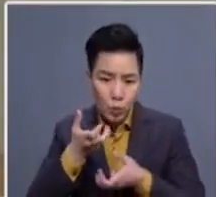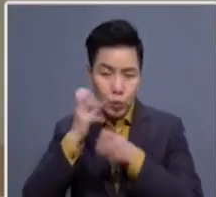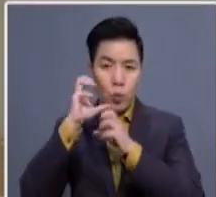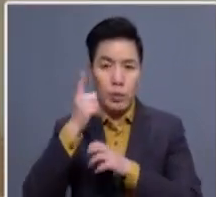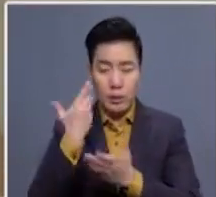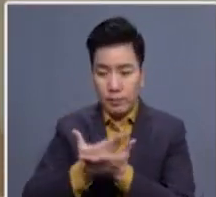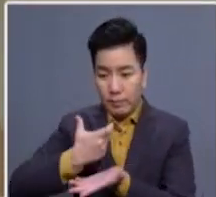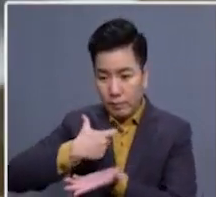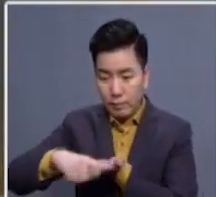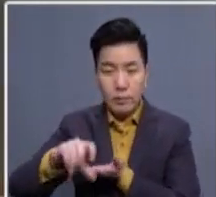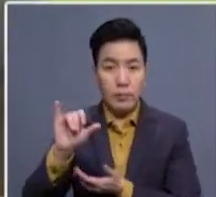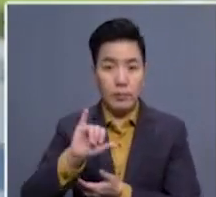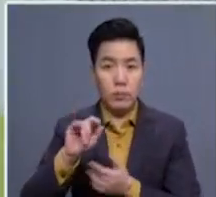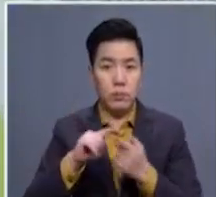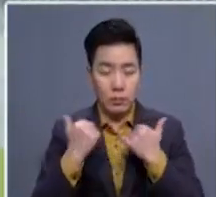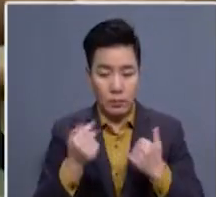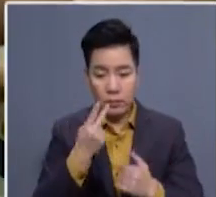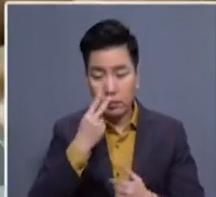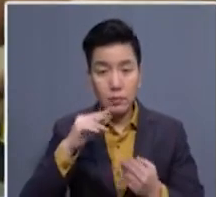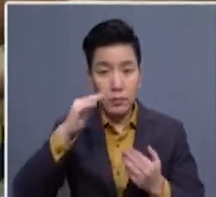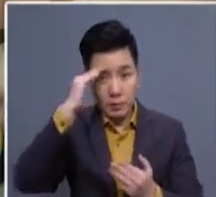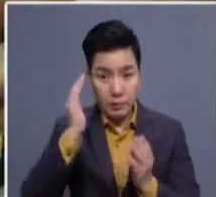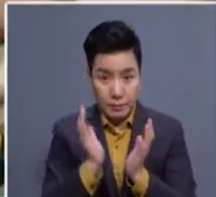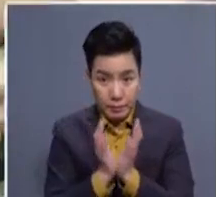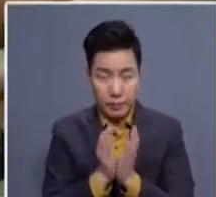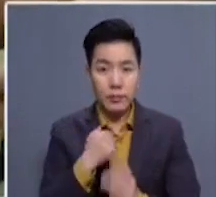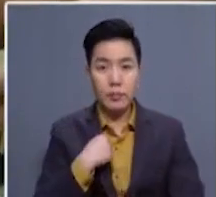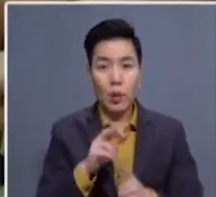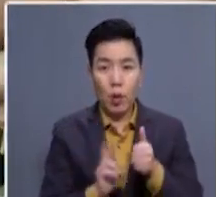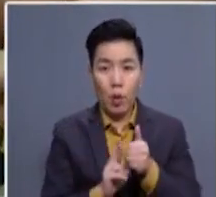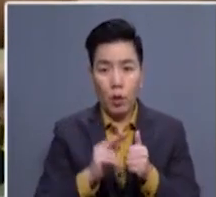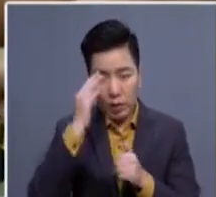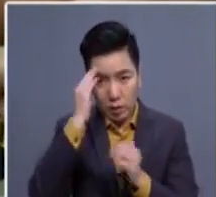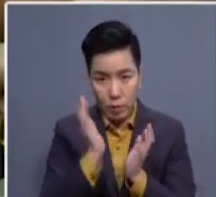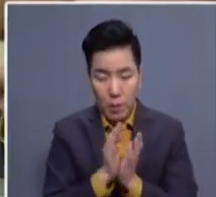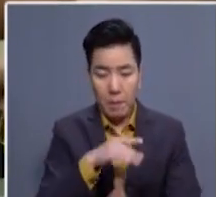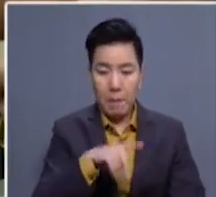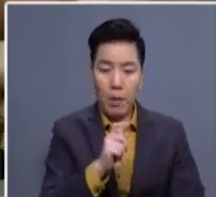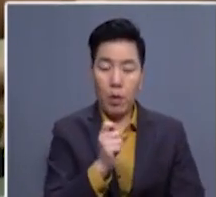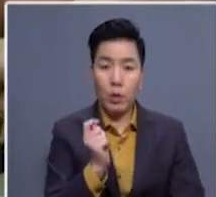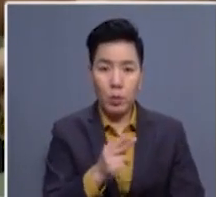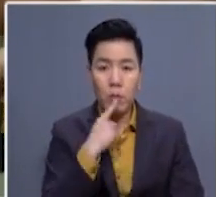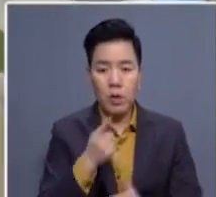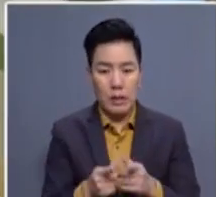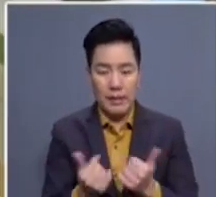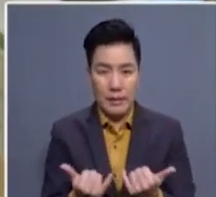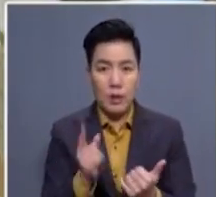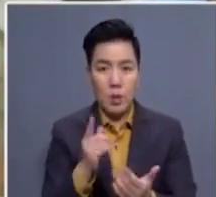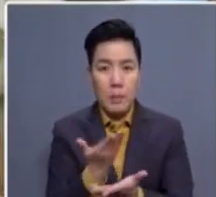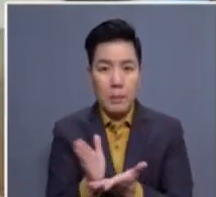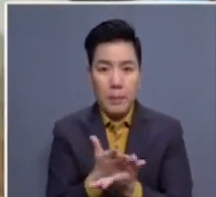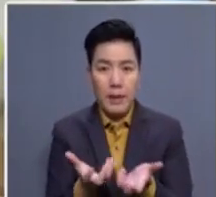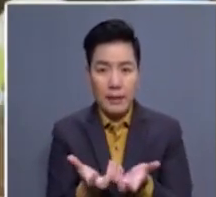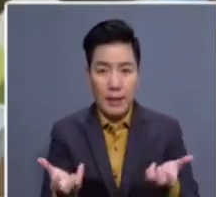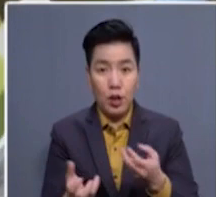คือยังไม่ได้โอนเงินไปซึ่งทางด้านของพันตำรวจเอกสิริวัตรดีพอค่ะท่านรองโฆษกบก.ปท.ก็บอกนะคะว่าคดีนี้ต้องมีการแบ่งออกเป็น